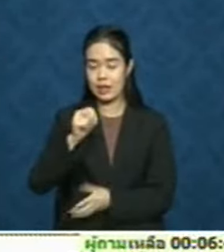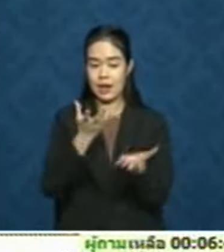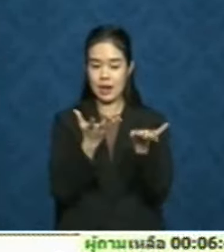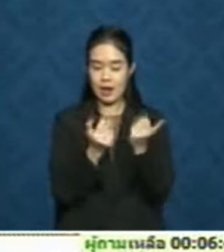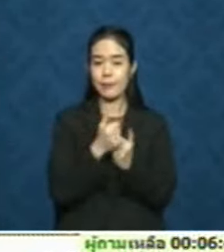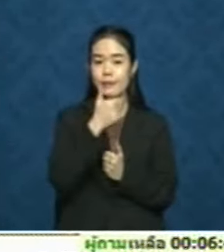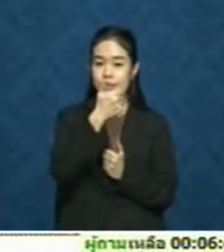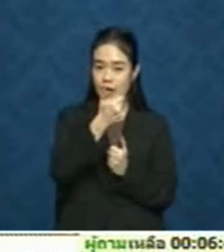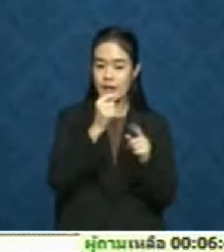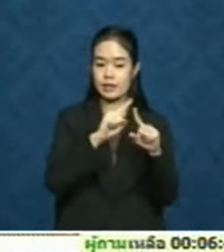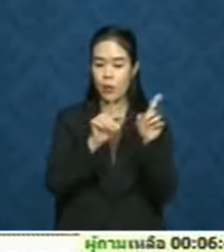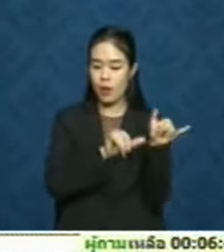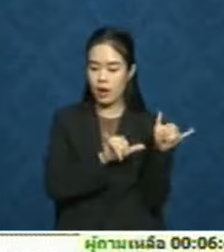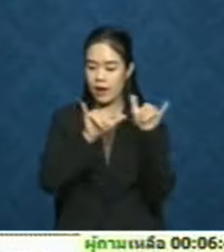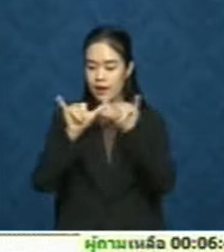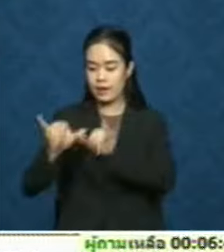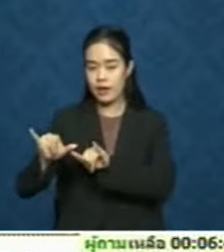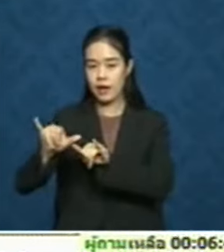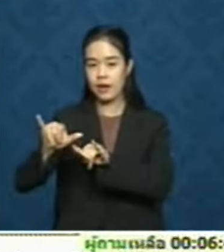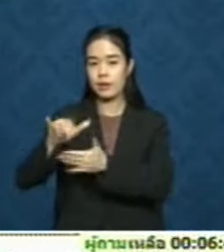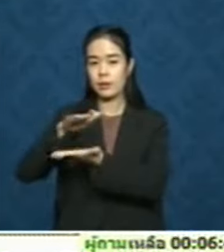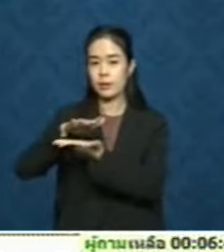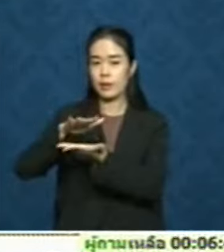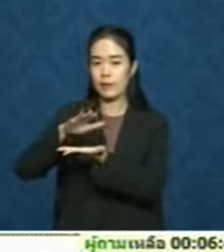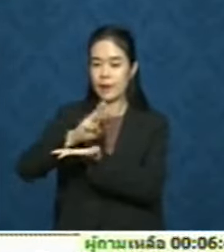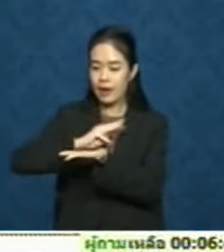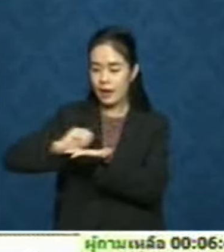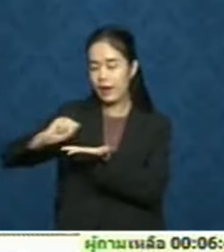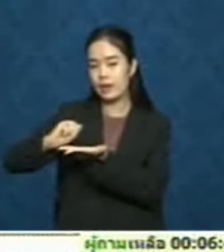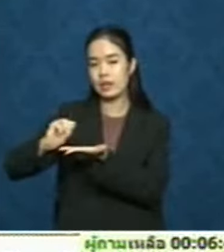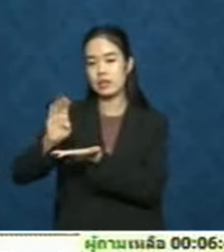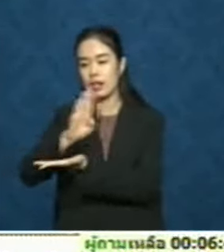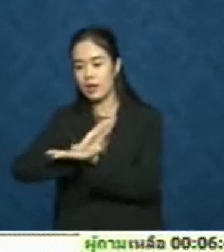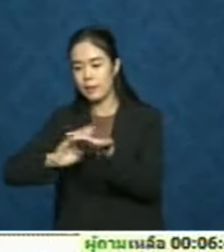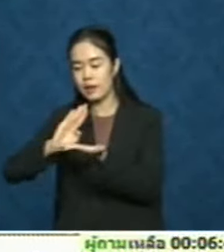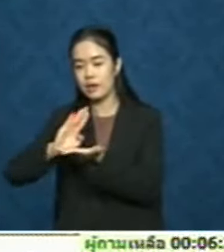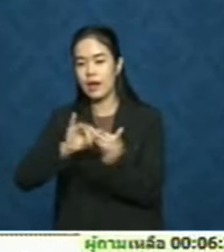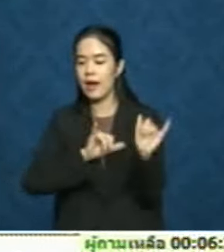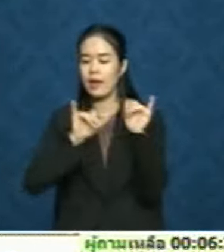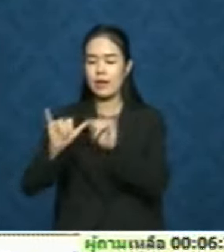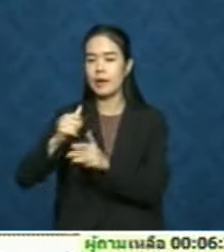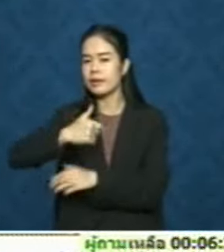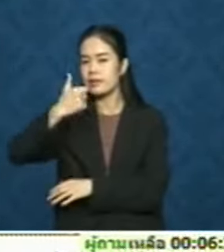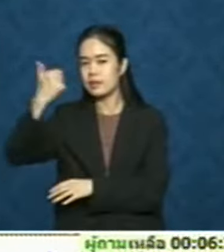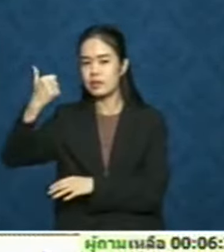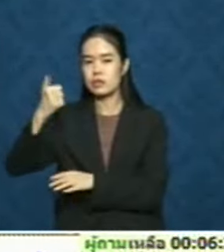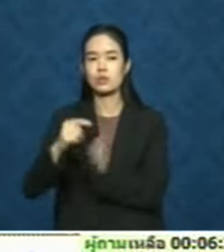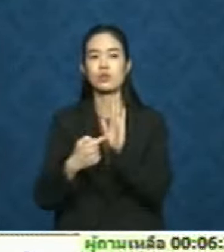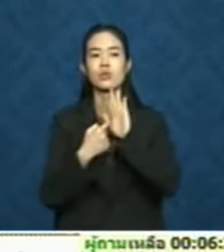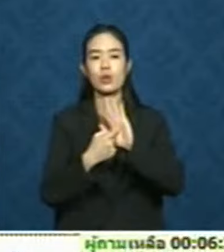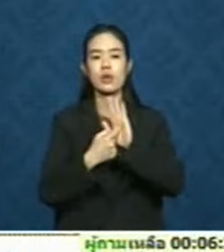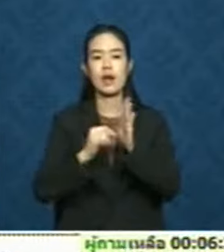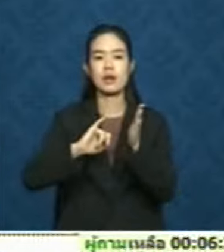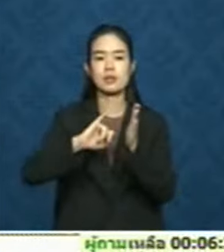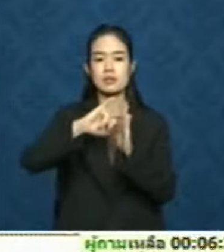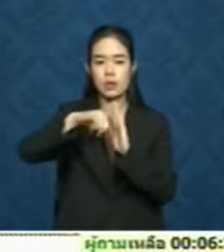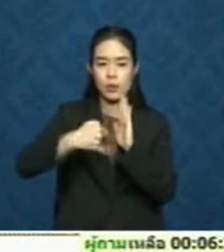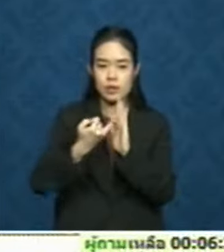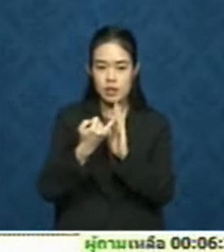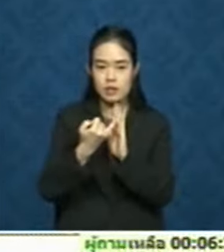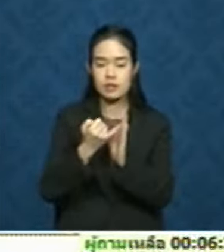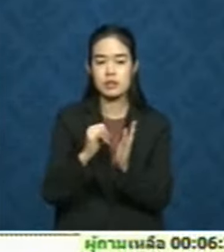ช่นที่จันทบุรี